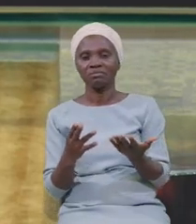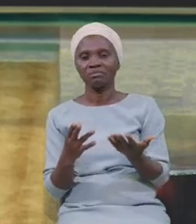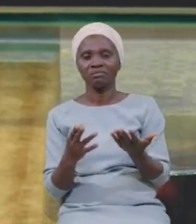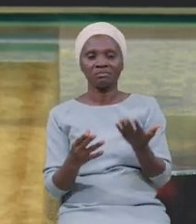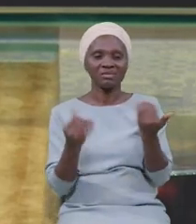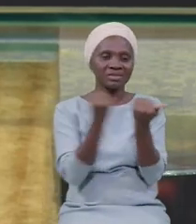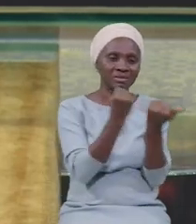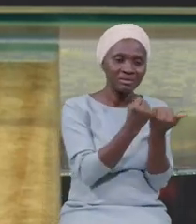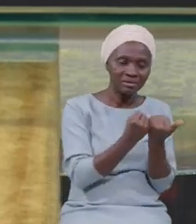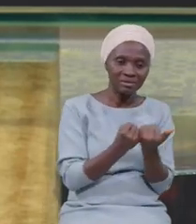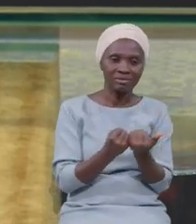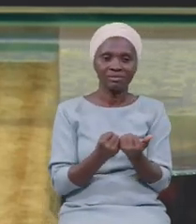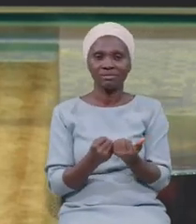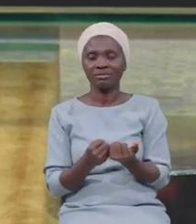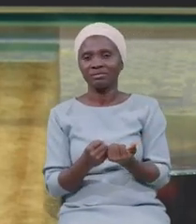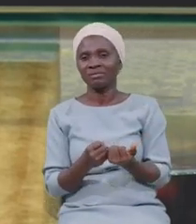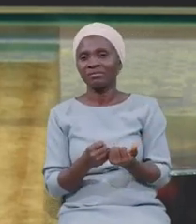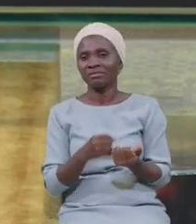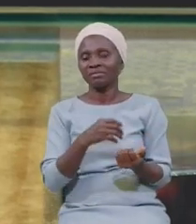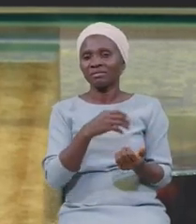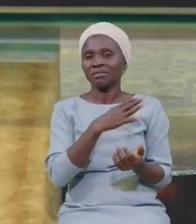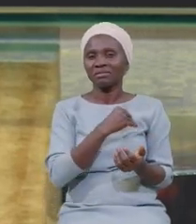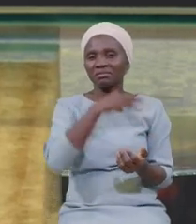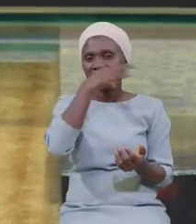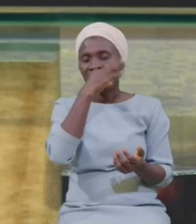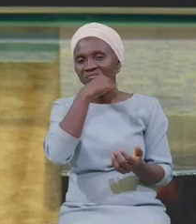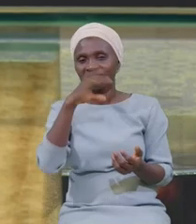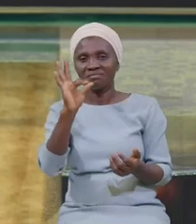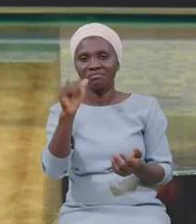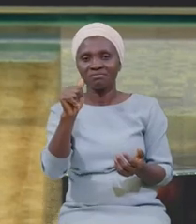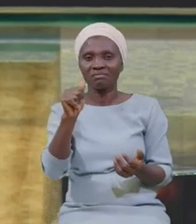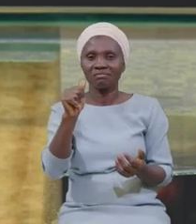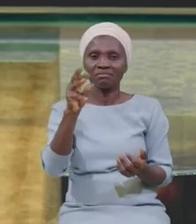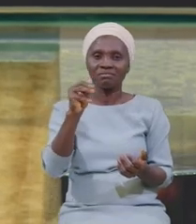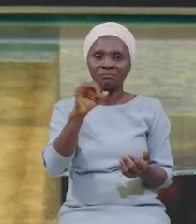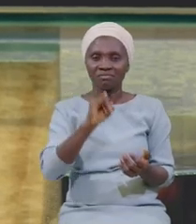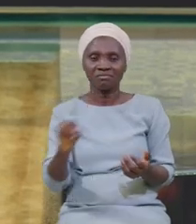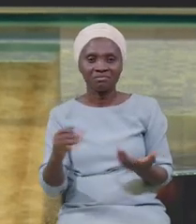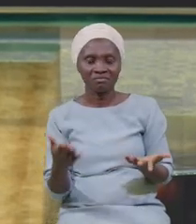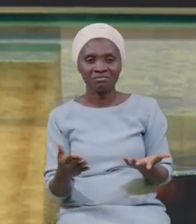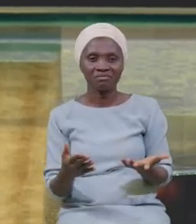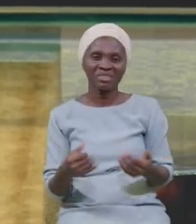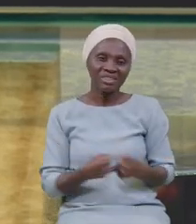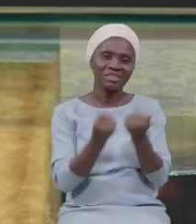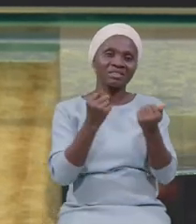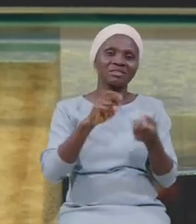la famine, le chômage, les défis, les